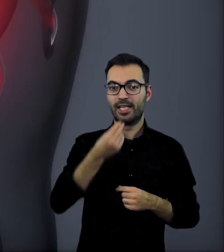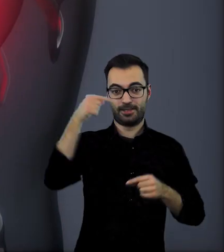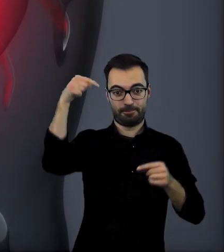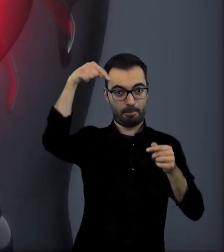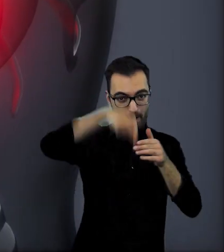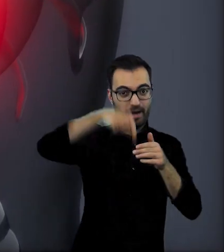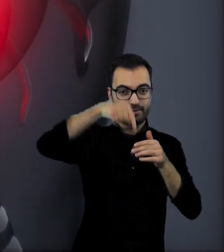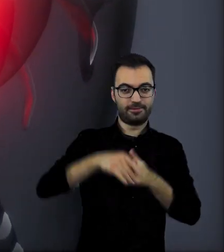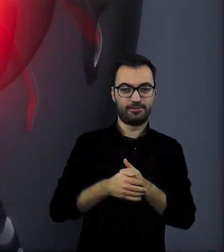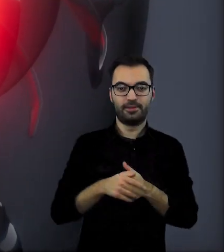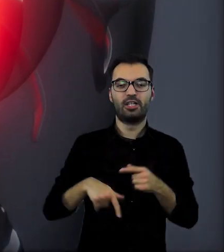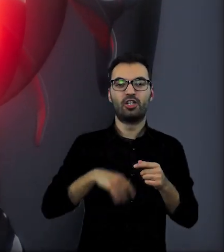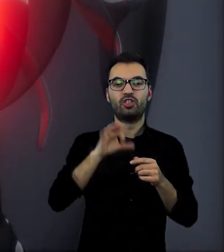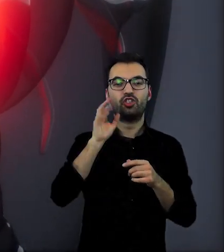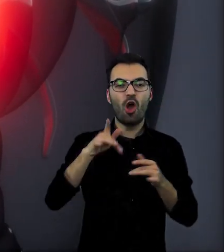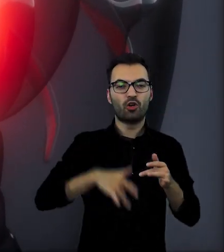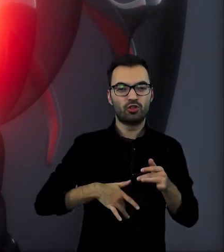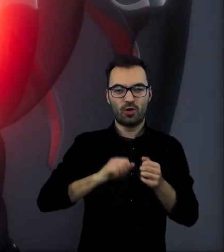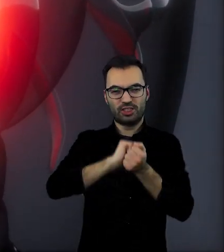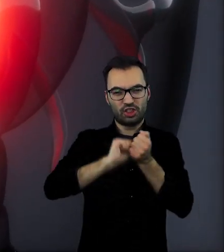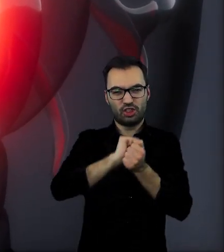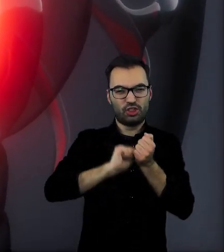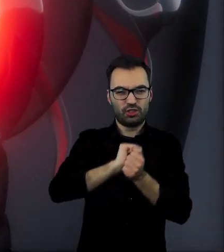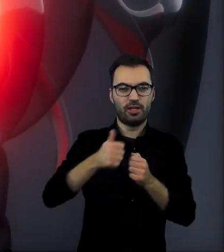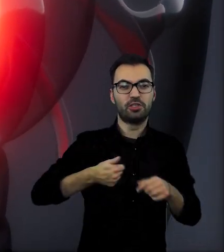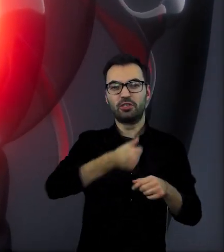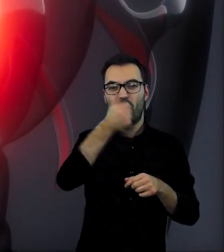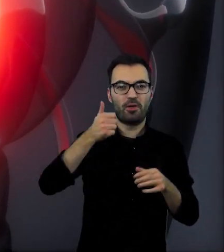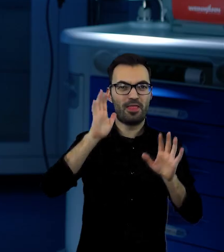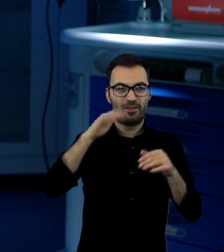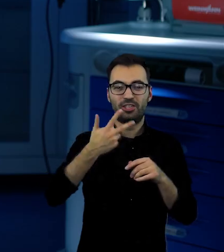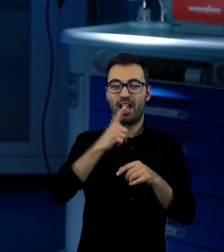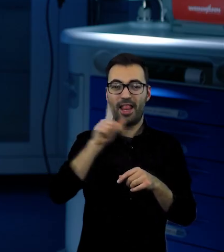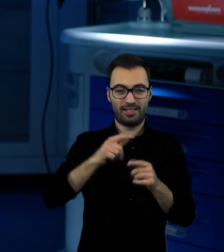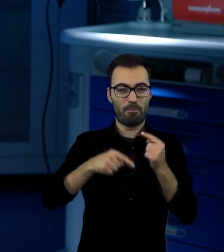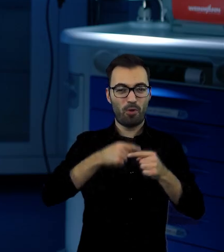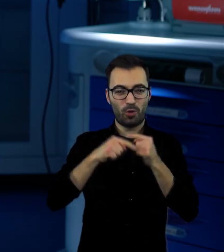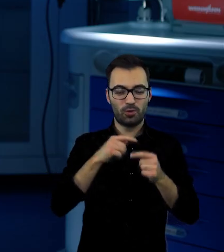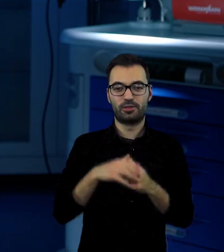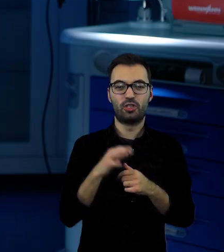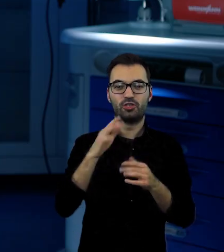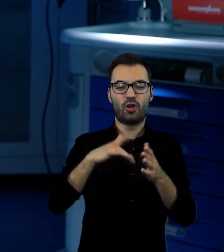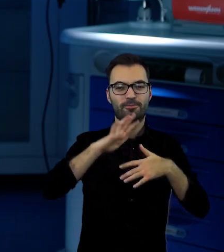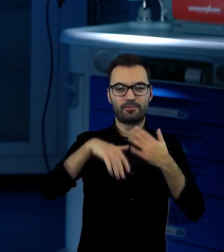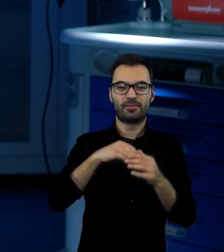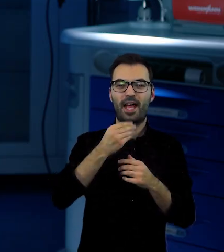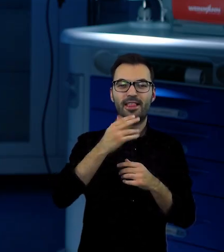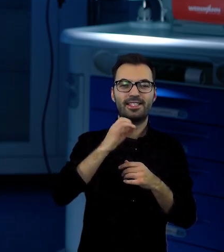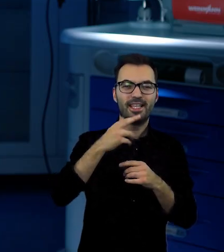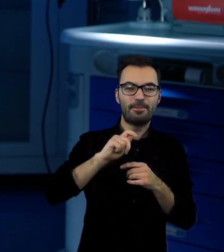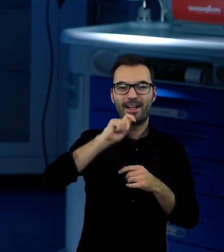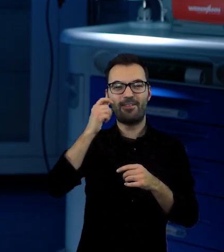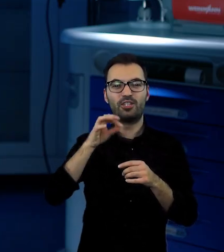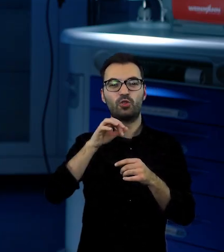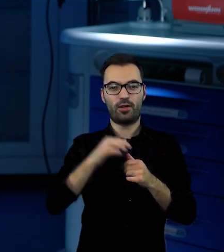żołądki 2,5-litrowe. Wpadający tu pokarm jest trawiony przez soki żołądkowe. W ciągu doby powstają ich aż 3